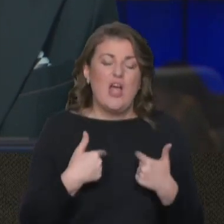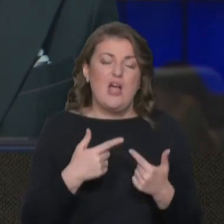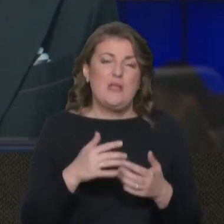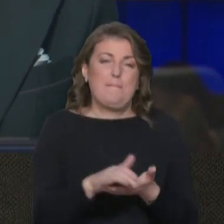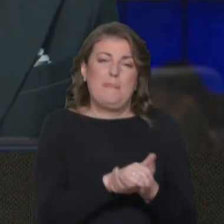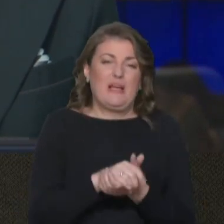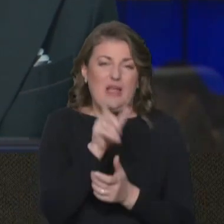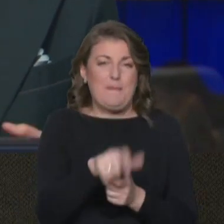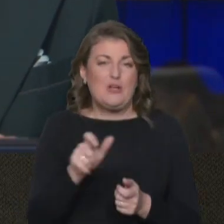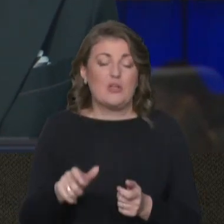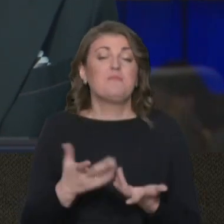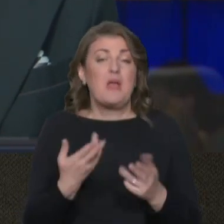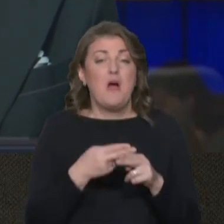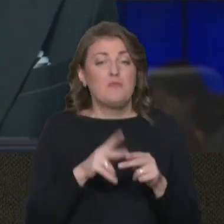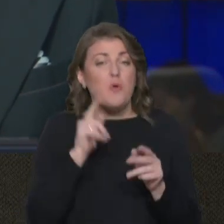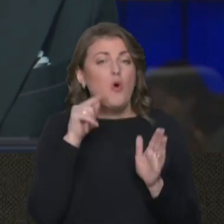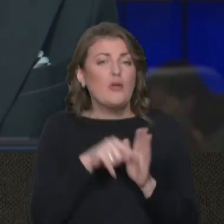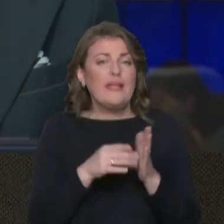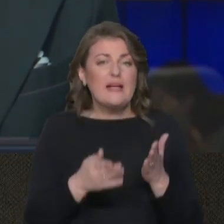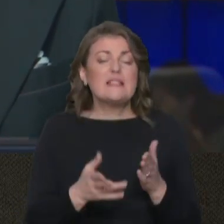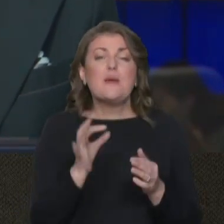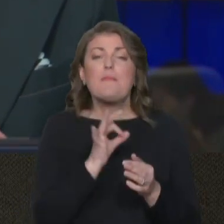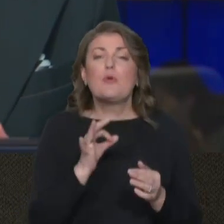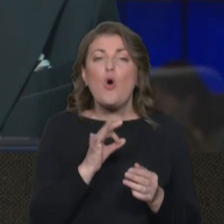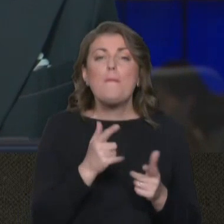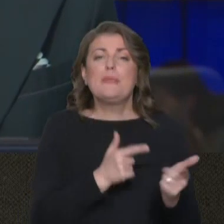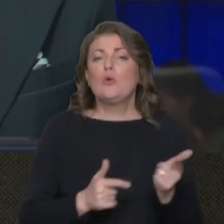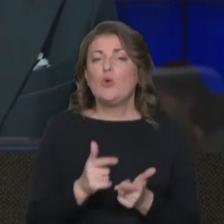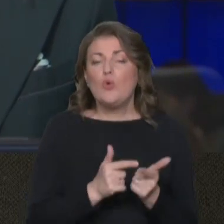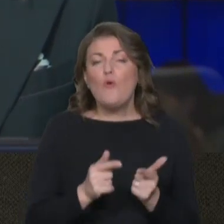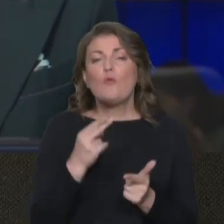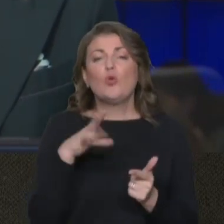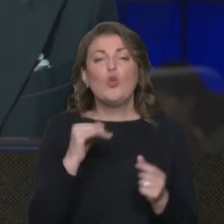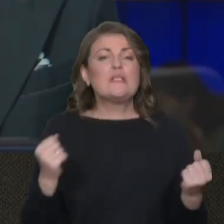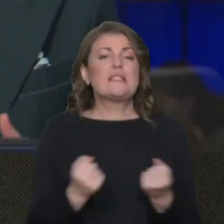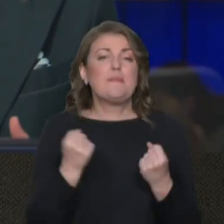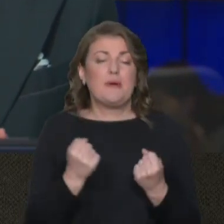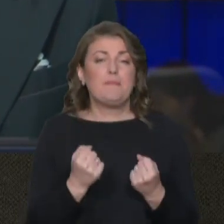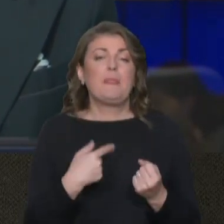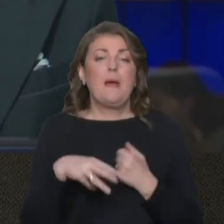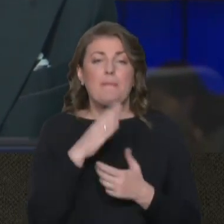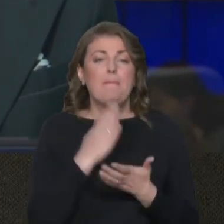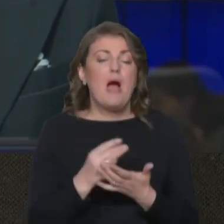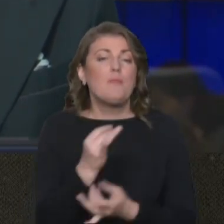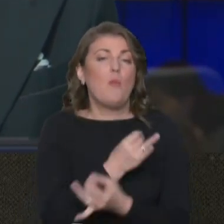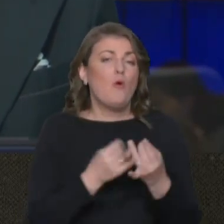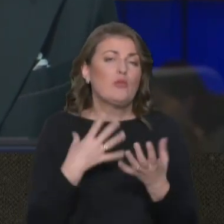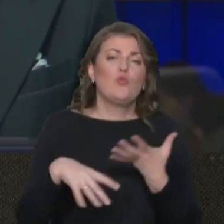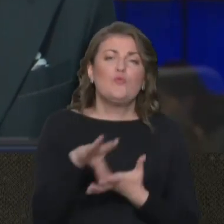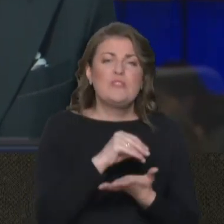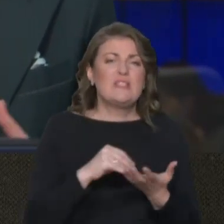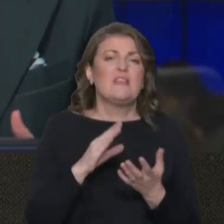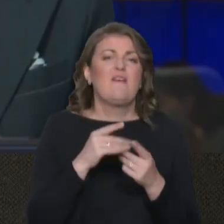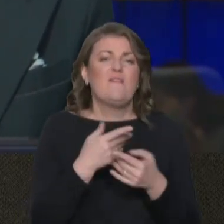мешканці. Пані Наталі, у цьому контексті про підготовку до зими. Ми маємо обговорювати усі